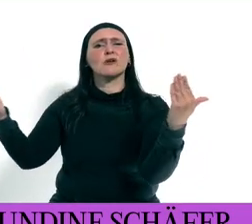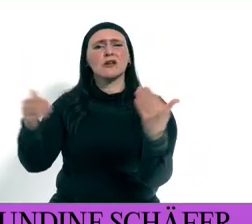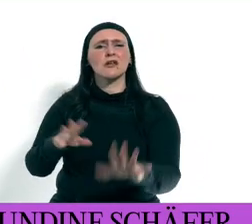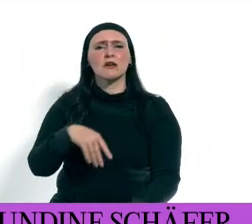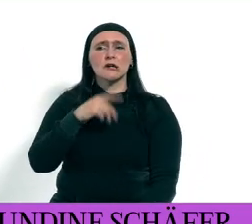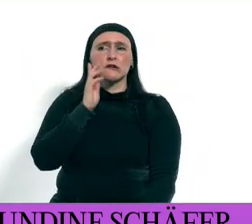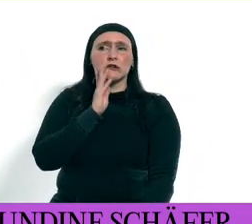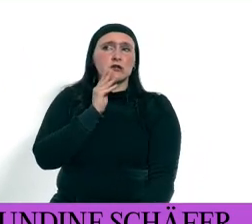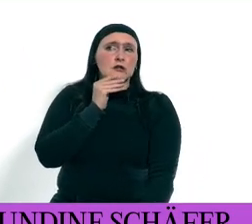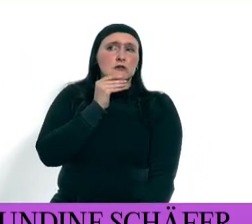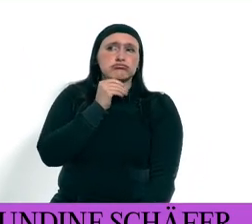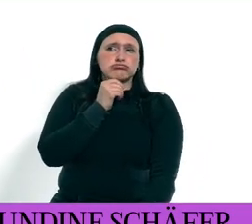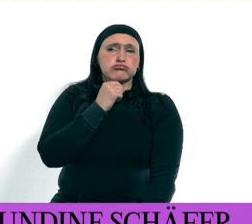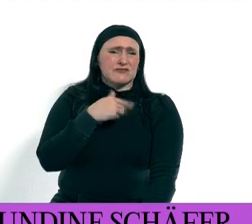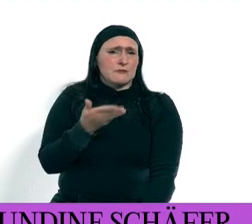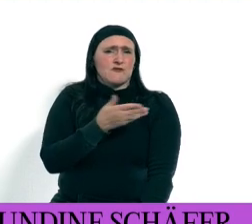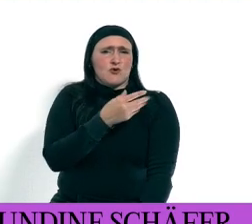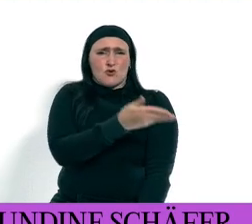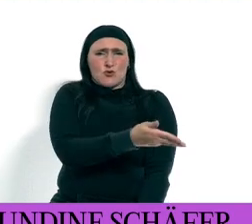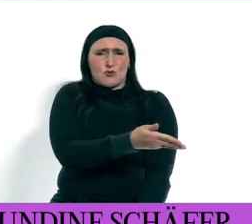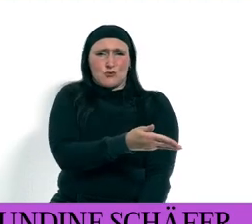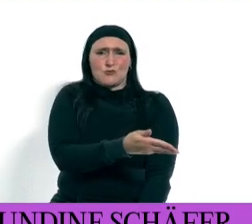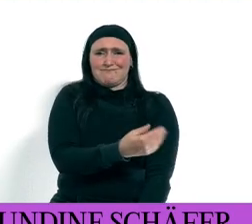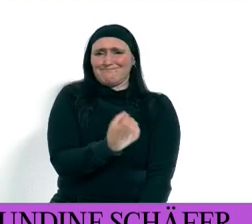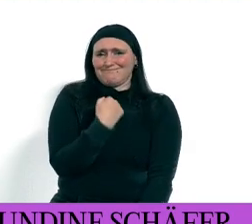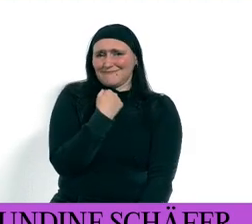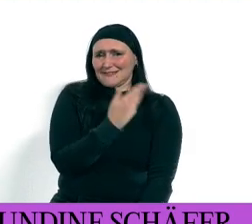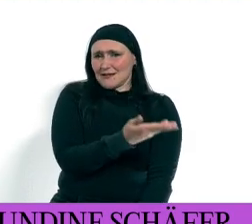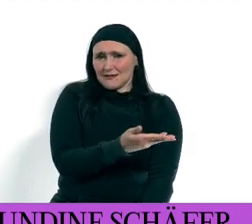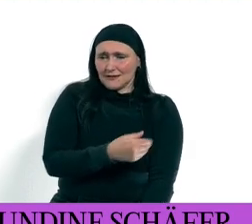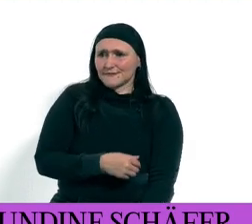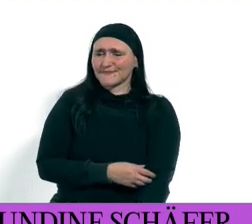Interesse am Ausstellen in langweiligen Galerien haben